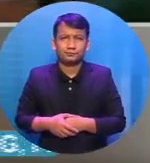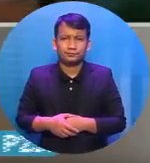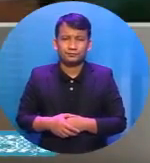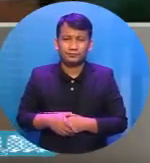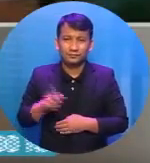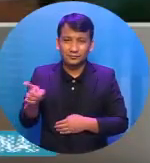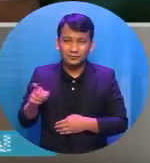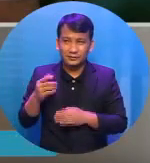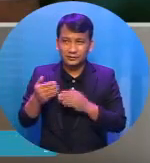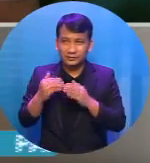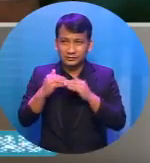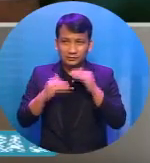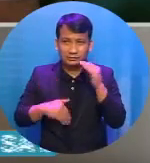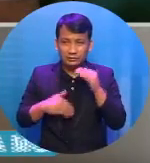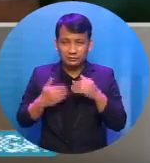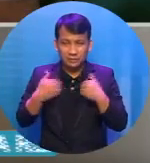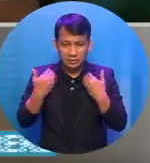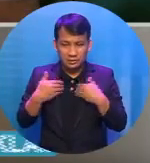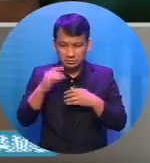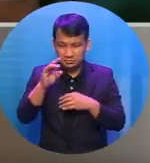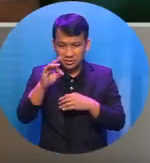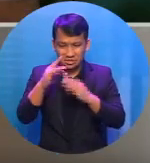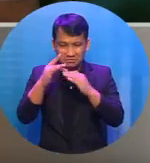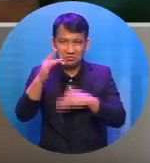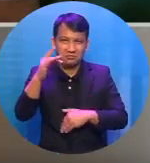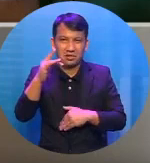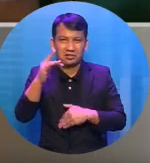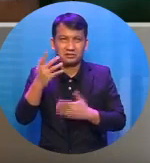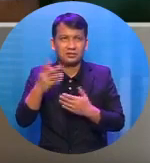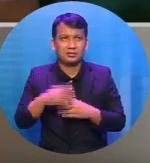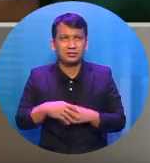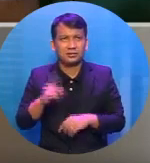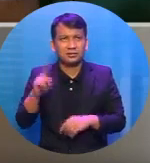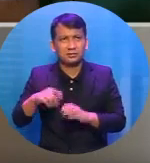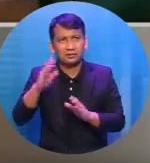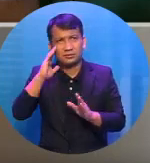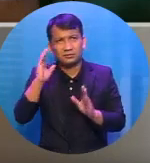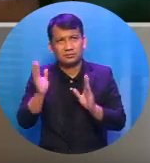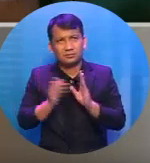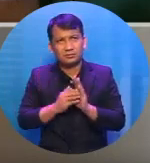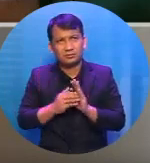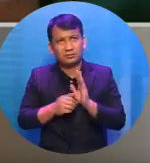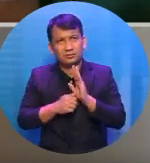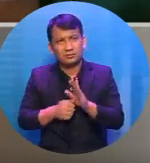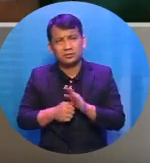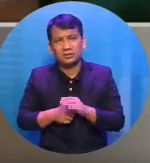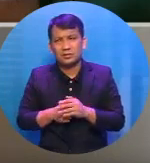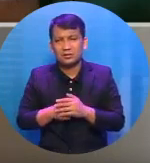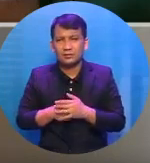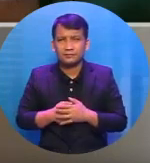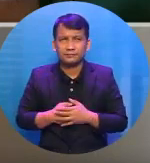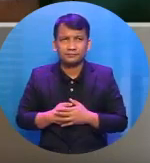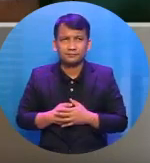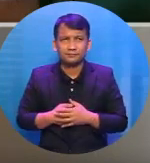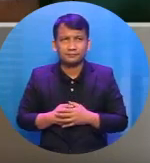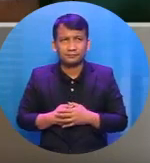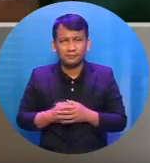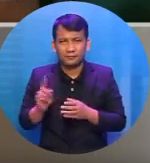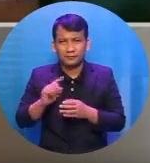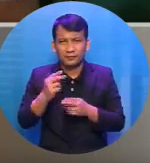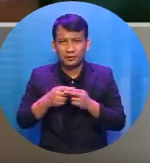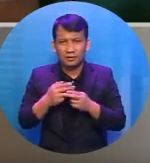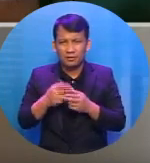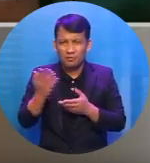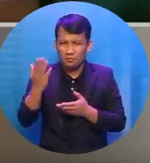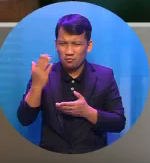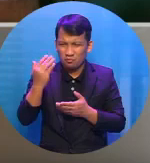ay minor, so hindi po natin pwedeng ipakita yung kanyang muka, direct, walang muka ng bata. Okay, anong klaseng